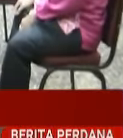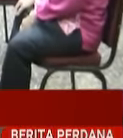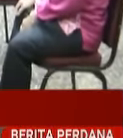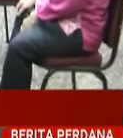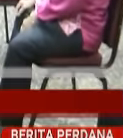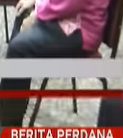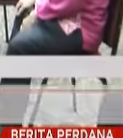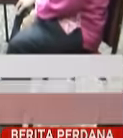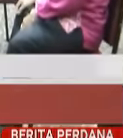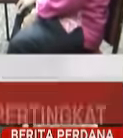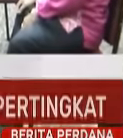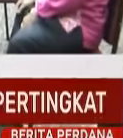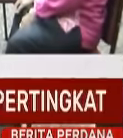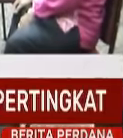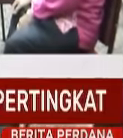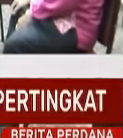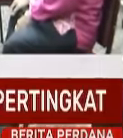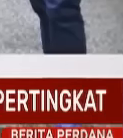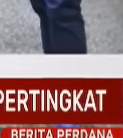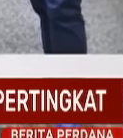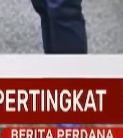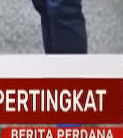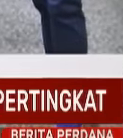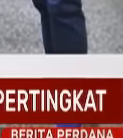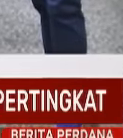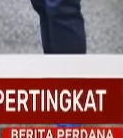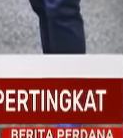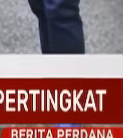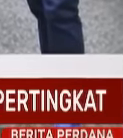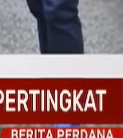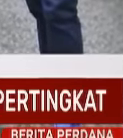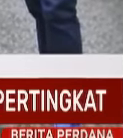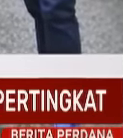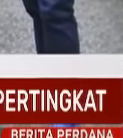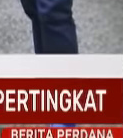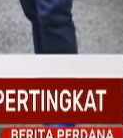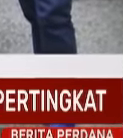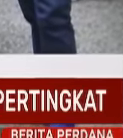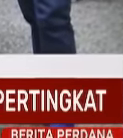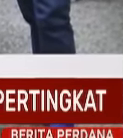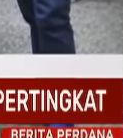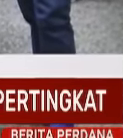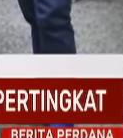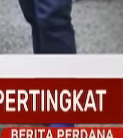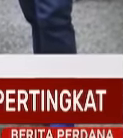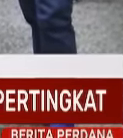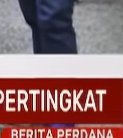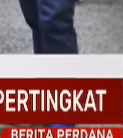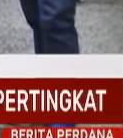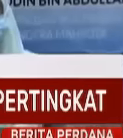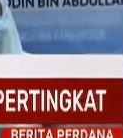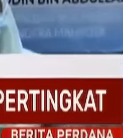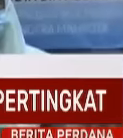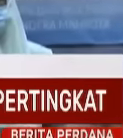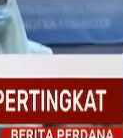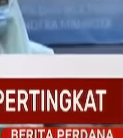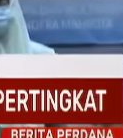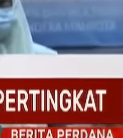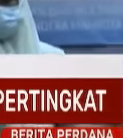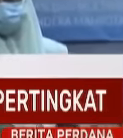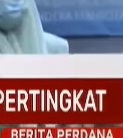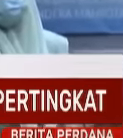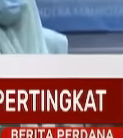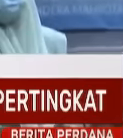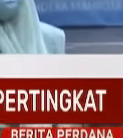Mutu penyampaian maklumat COVID-19 akan ditambah baik oleh Kementerian Komunikasi dan Multimedia.